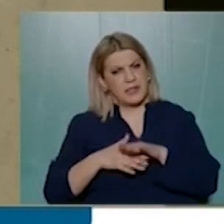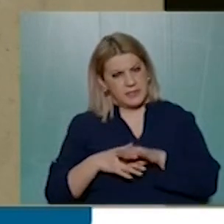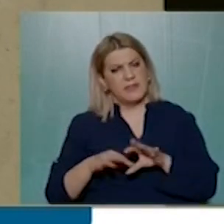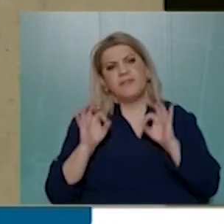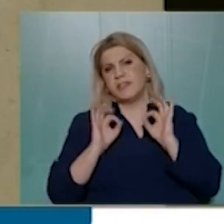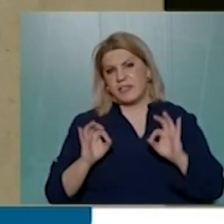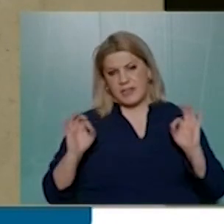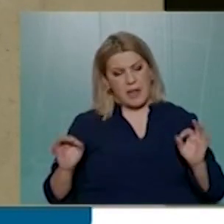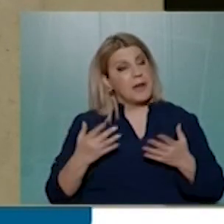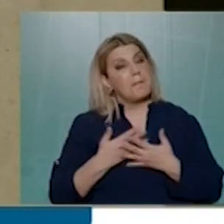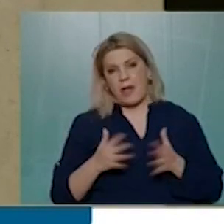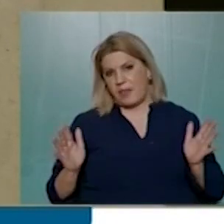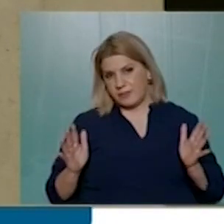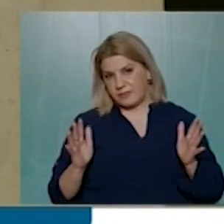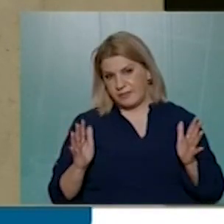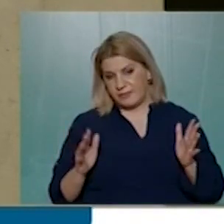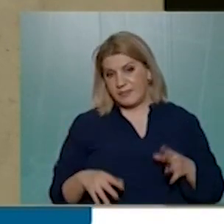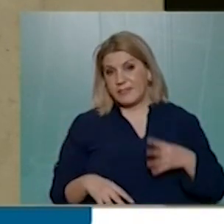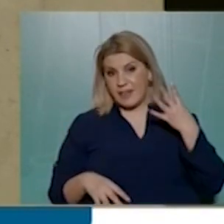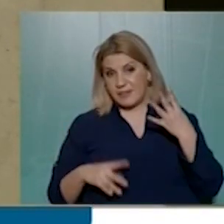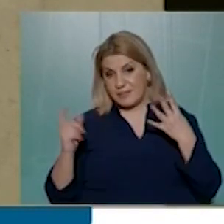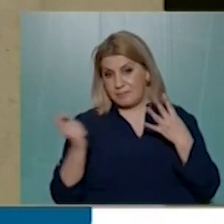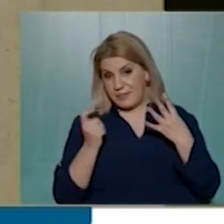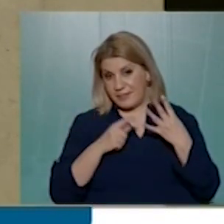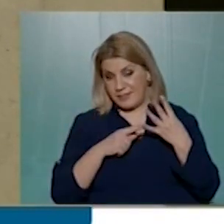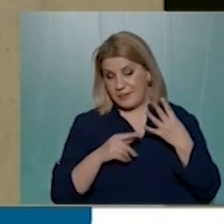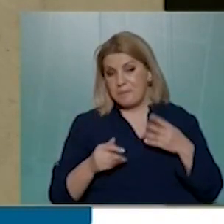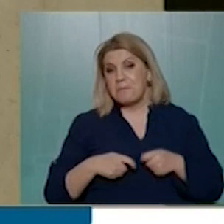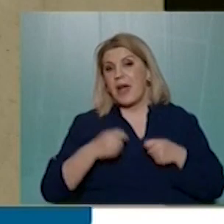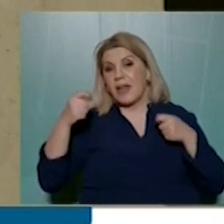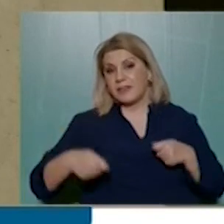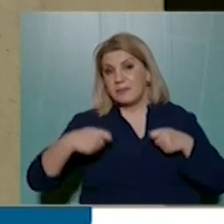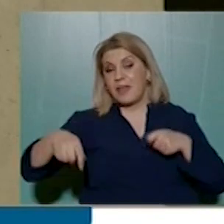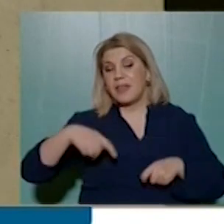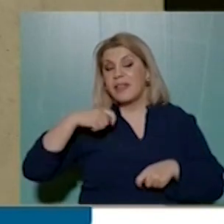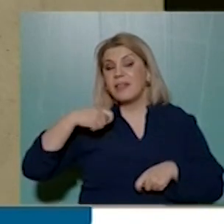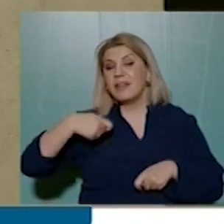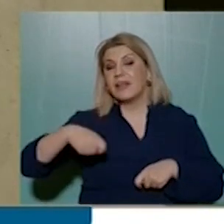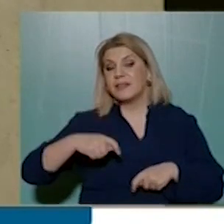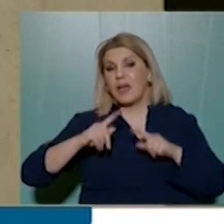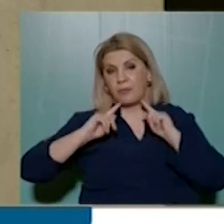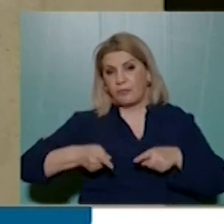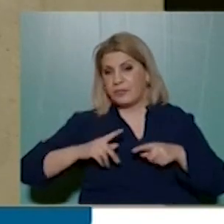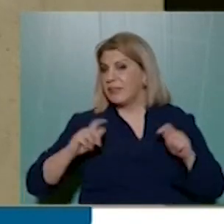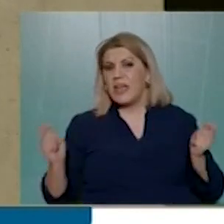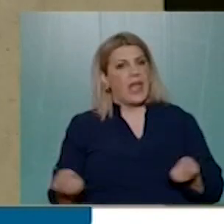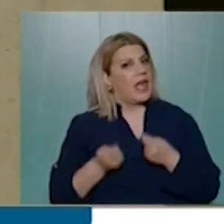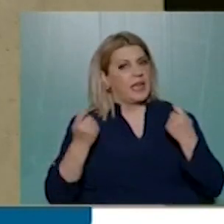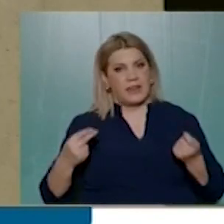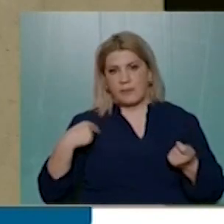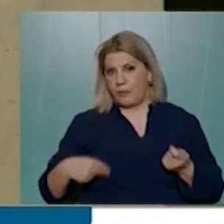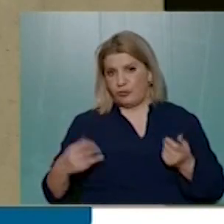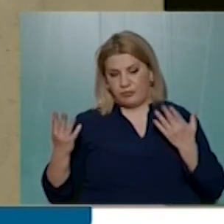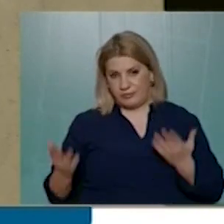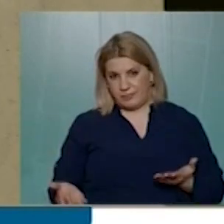φυσικά είναι μεγάλες τέσσερις μήνες που δόθηκε στο παράταση με δικαστική απόφαση τι έκανε η σημερινή δημοτική